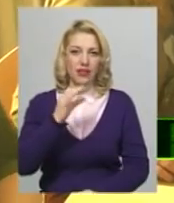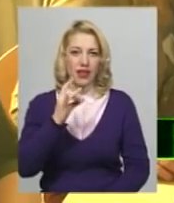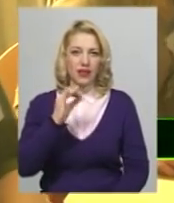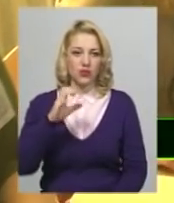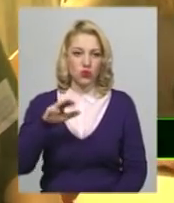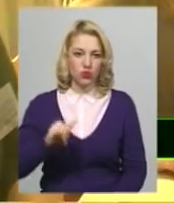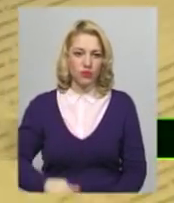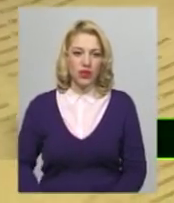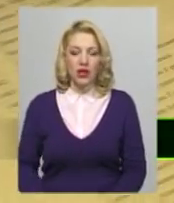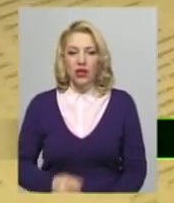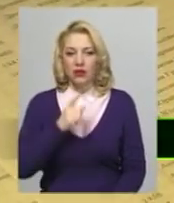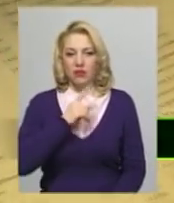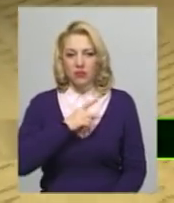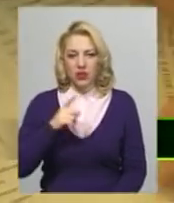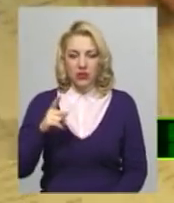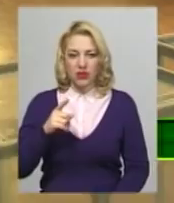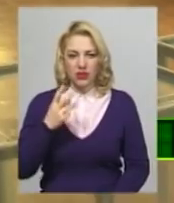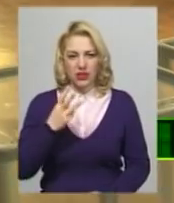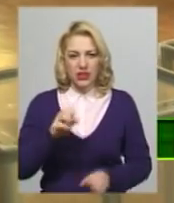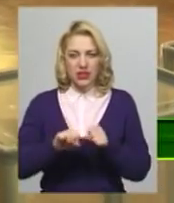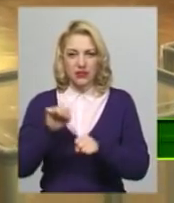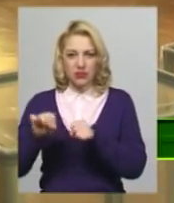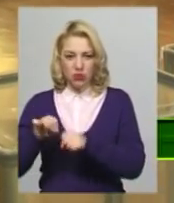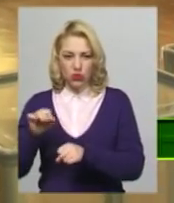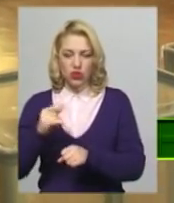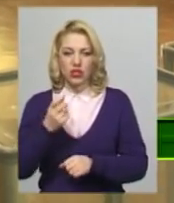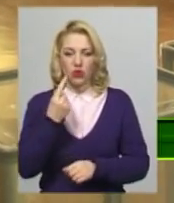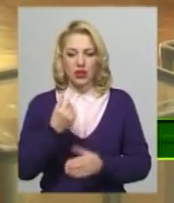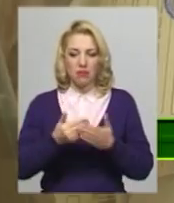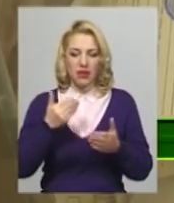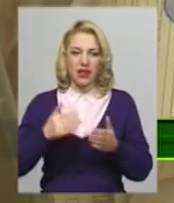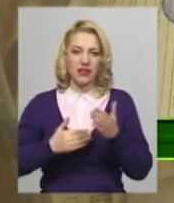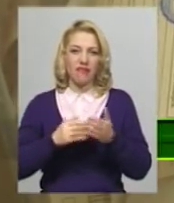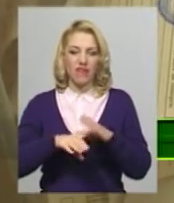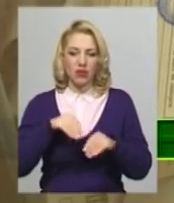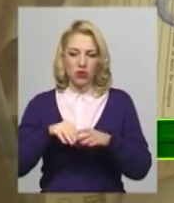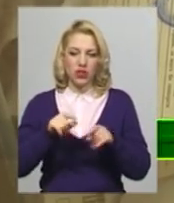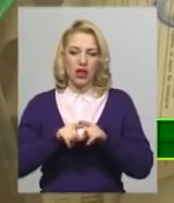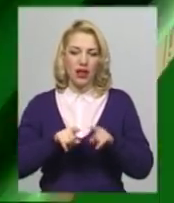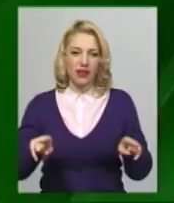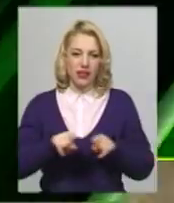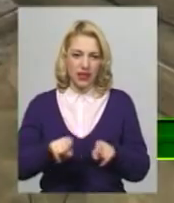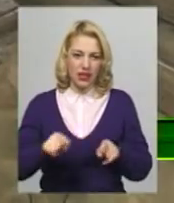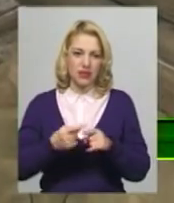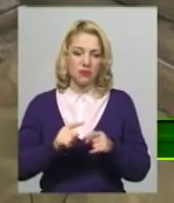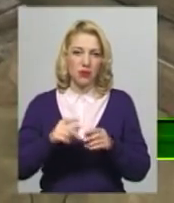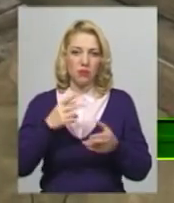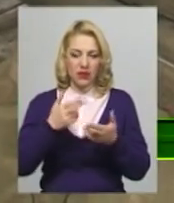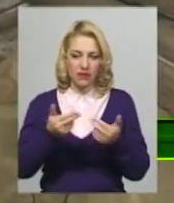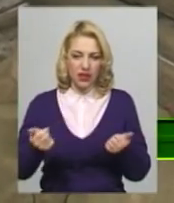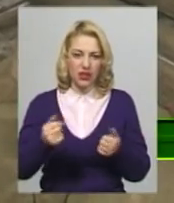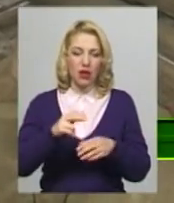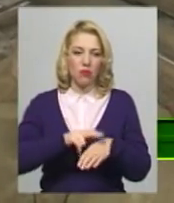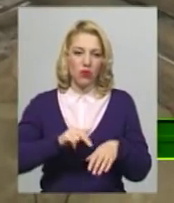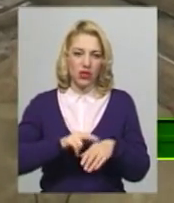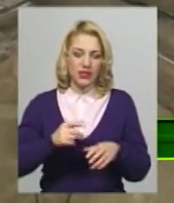випадки порушень виборчого законодавства в день виборів та 11 за період передвиборної агітації, підтвердила поліція. Археологи